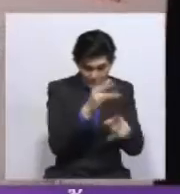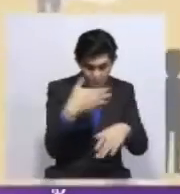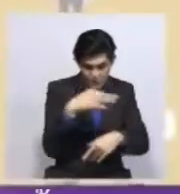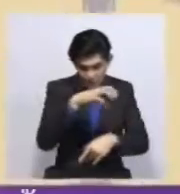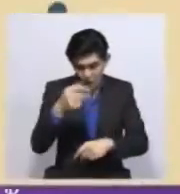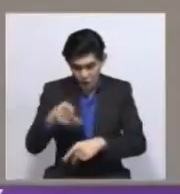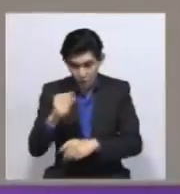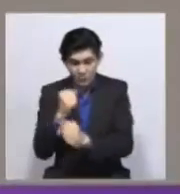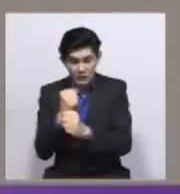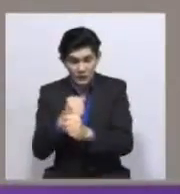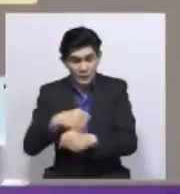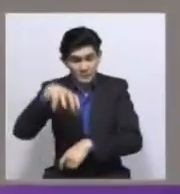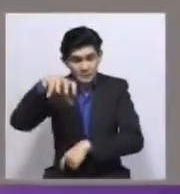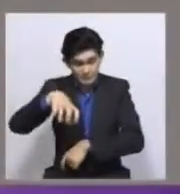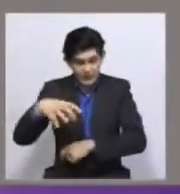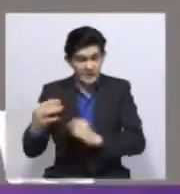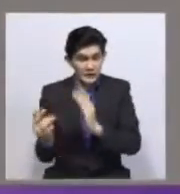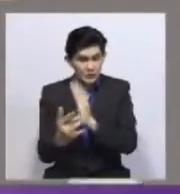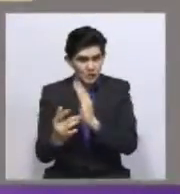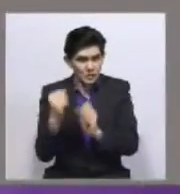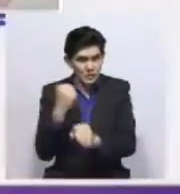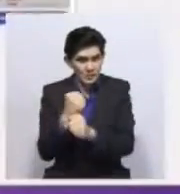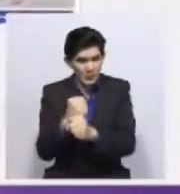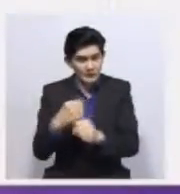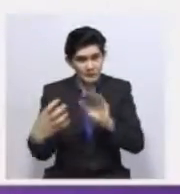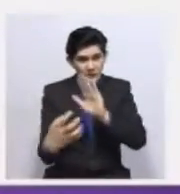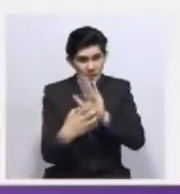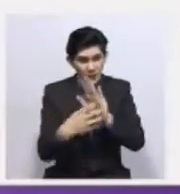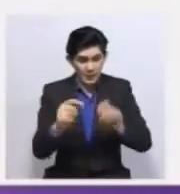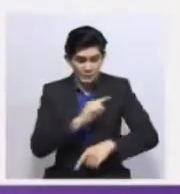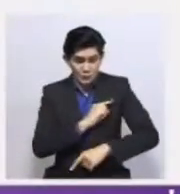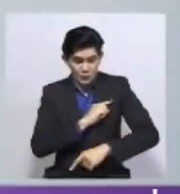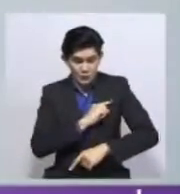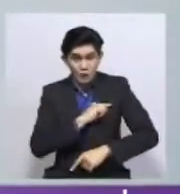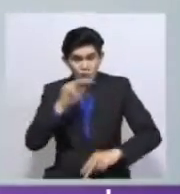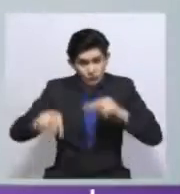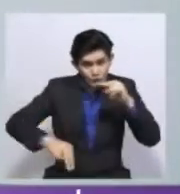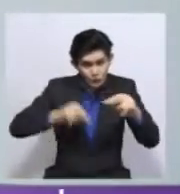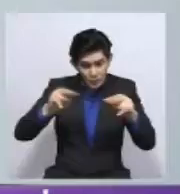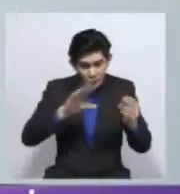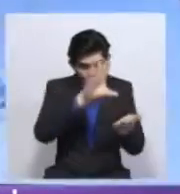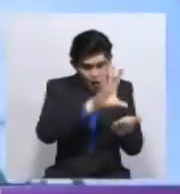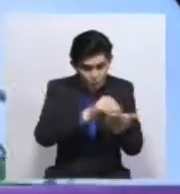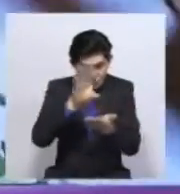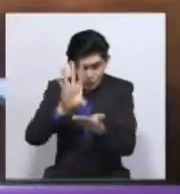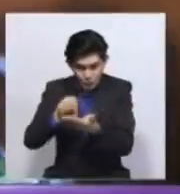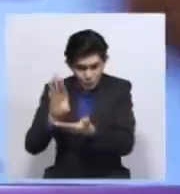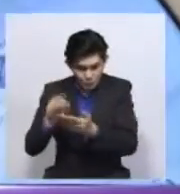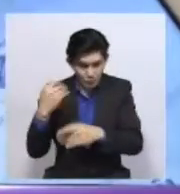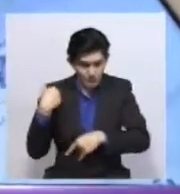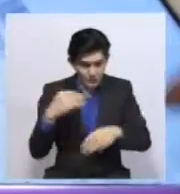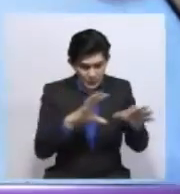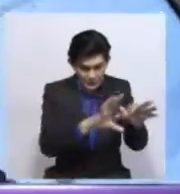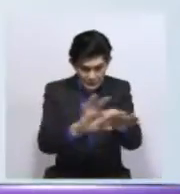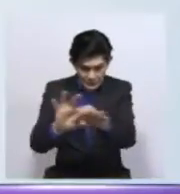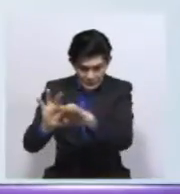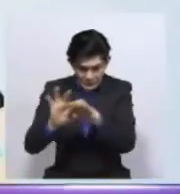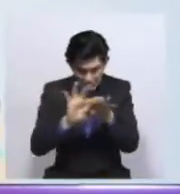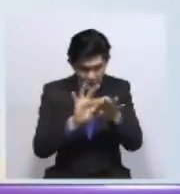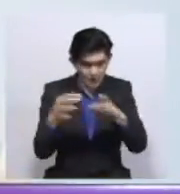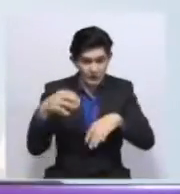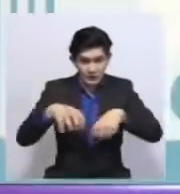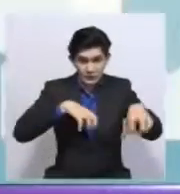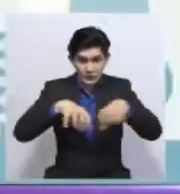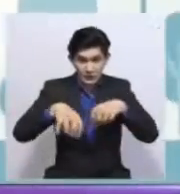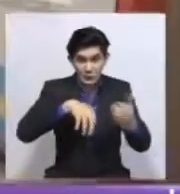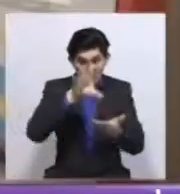ชน์สำนักงานรัฐบาลอิเล็กทรอนิกส์จะเป็นหน่วยงานกลางที่เข้ามาทำหน้าที่เชื่อมโยงข้อมูลจากหน่วยงานต่างๆพร้อมกับบริ